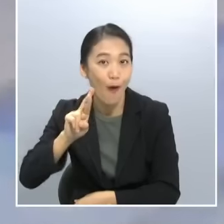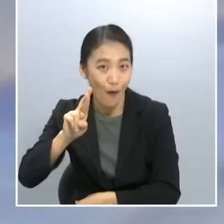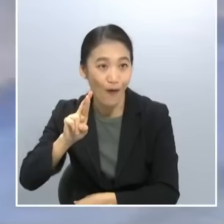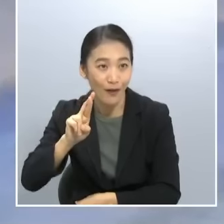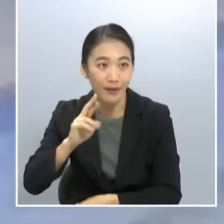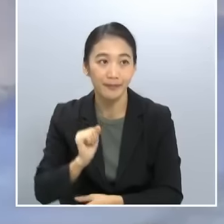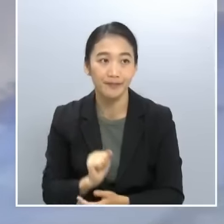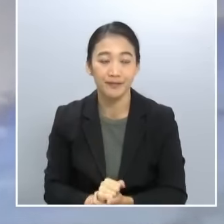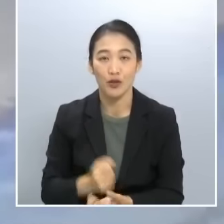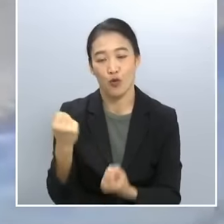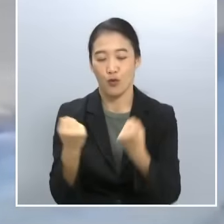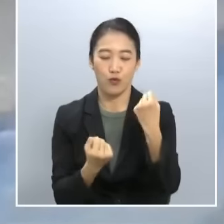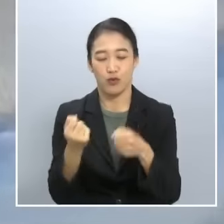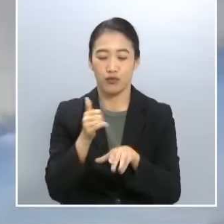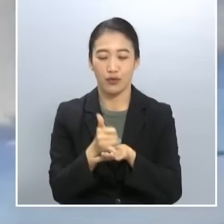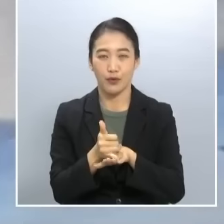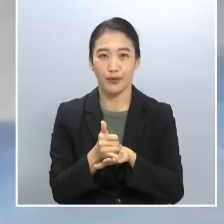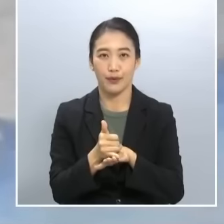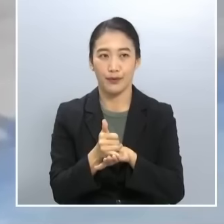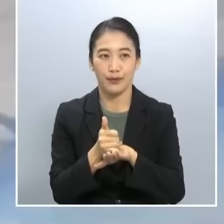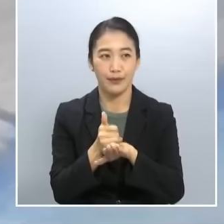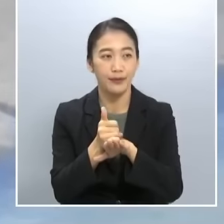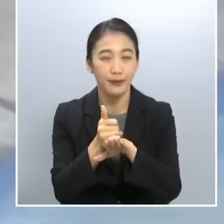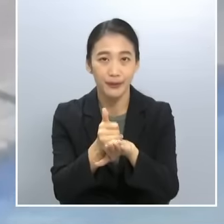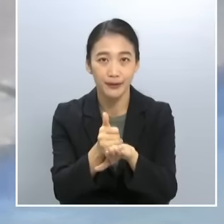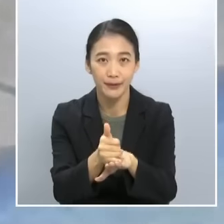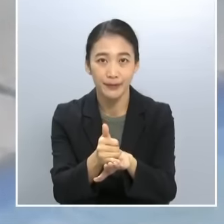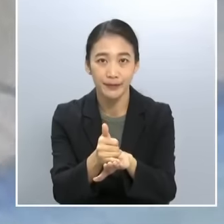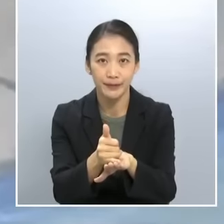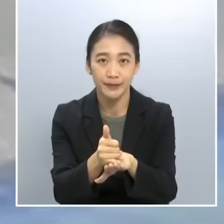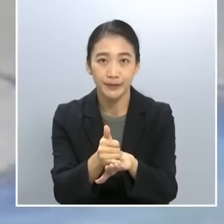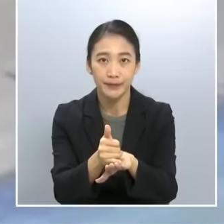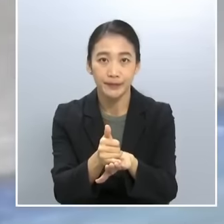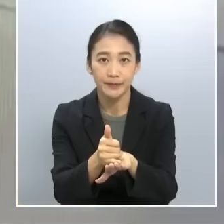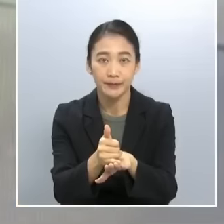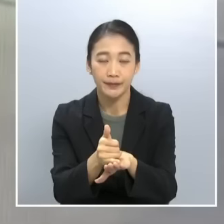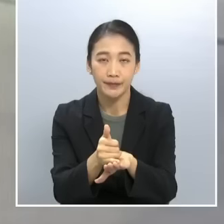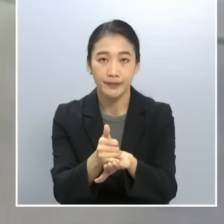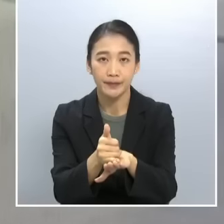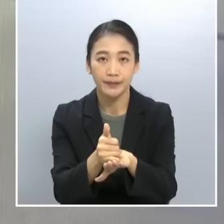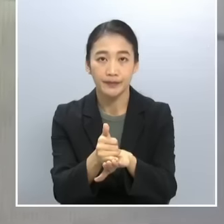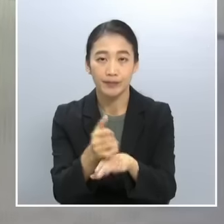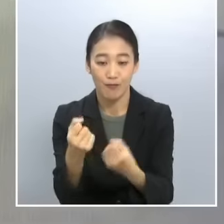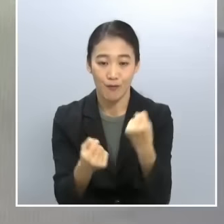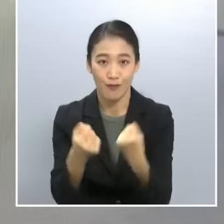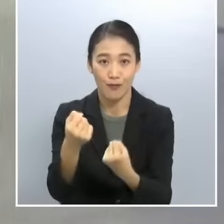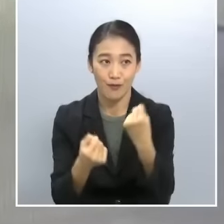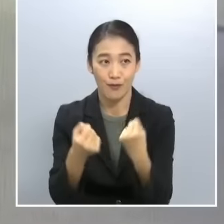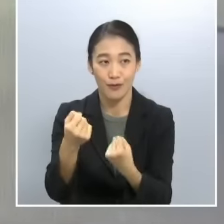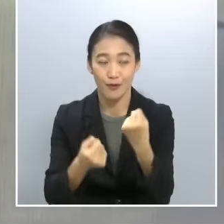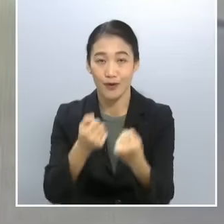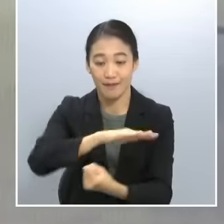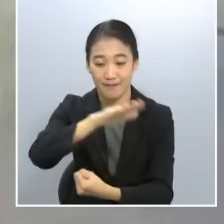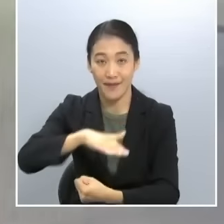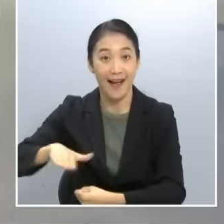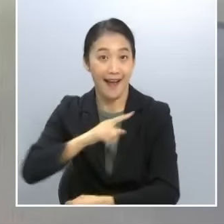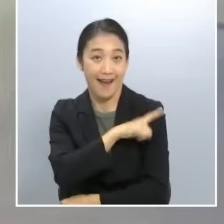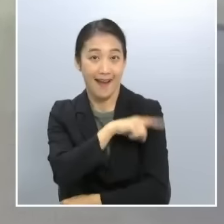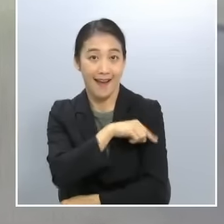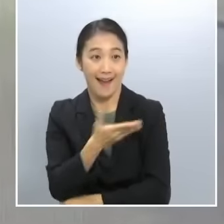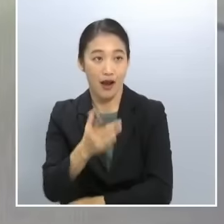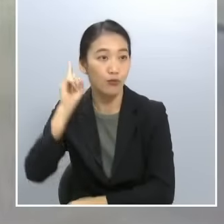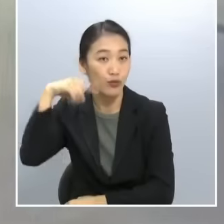แล้วจอดรถนะเนี่ยนะครับอ่าอันนี้พรขับมานะคะพรขับ